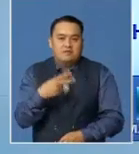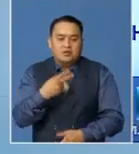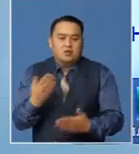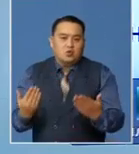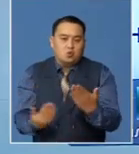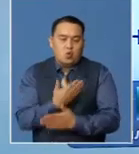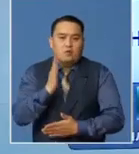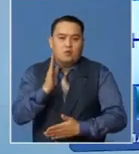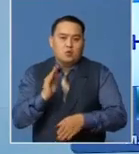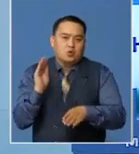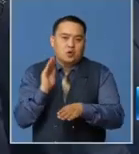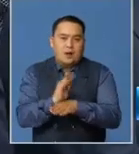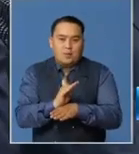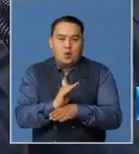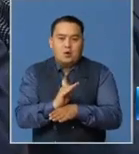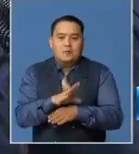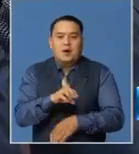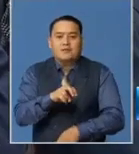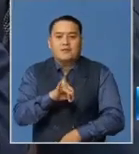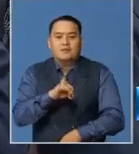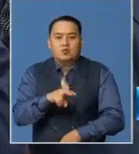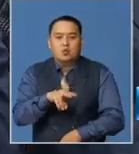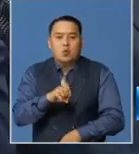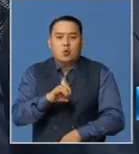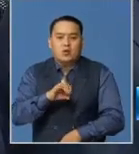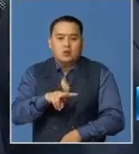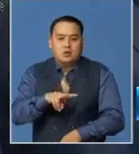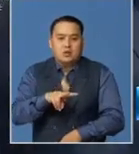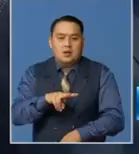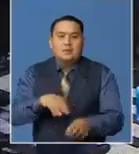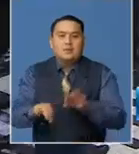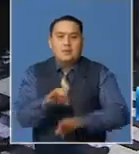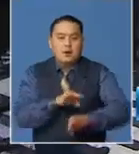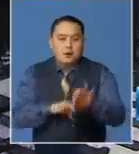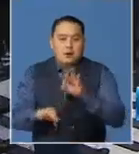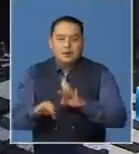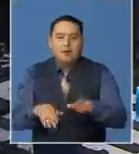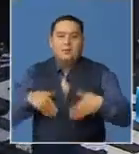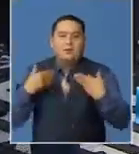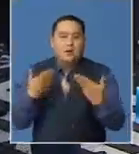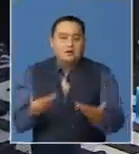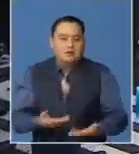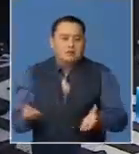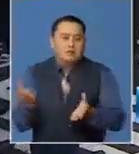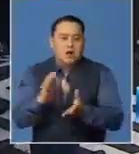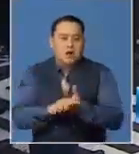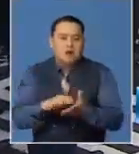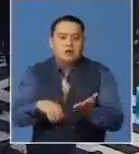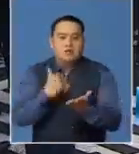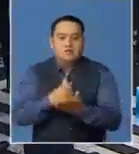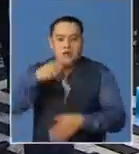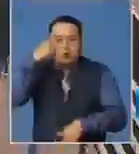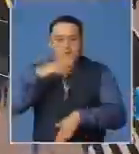уже скоро их ряды пополнят марвин фото и лукойл с их проектами премьер-министра страны богача нас агента его знакомому глава